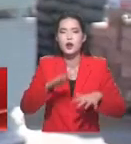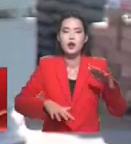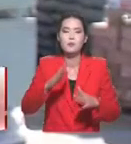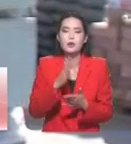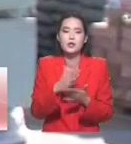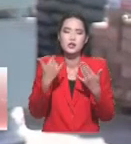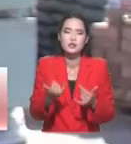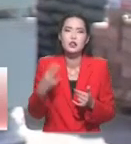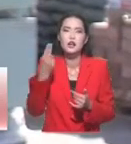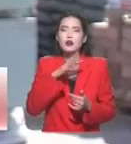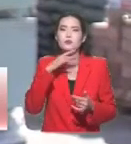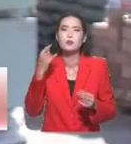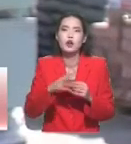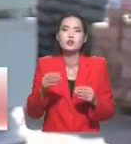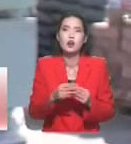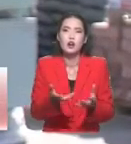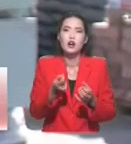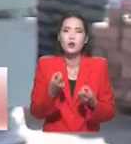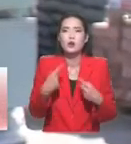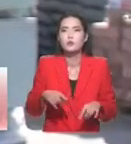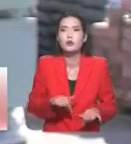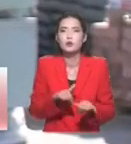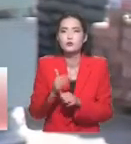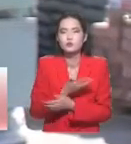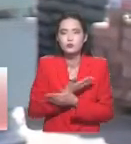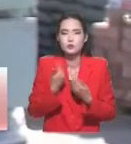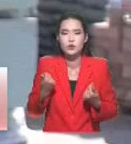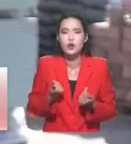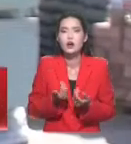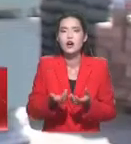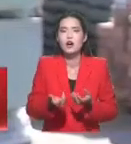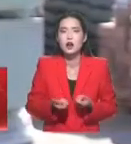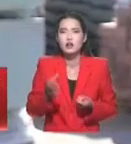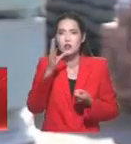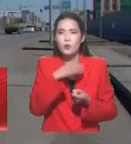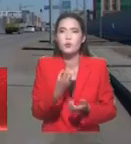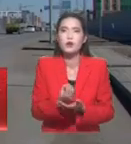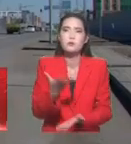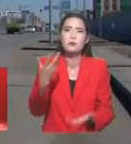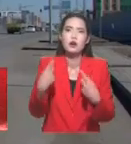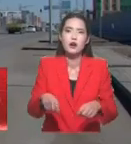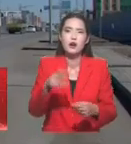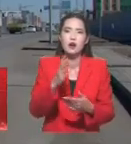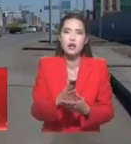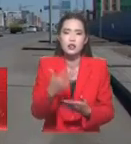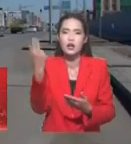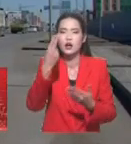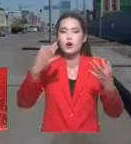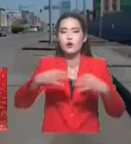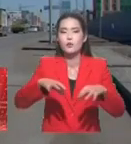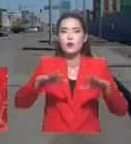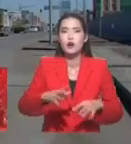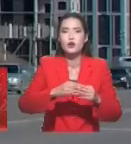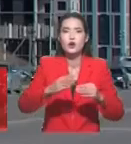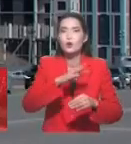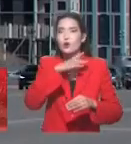Астана көлемінде жер алу деген қымбат болып кетті. Алып алған адамдар қымбатқа сатып жатыр. Астанада бос жатқан жер жоқ.